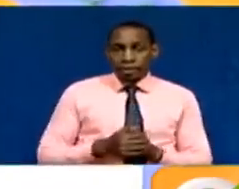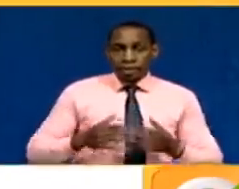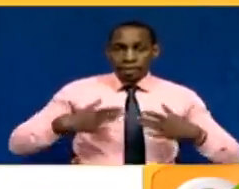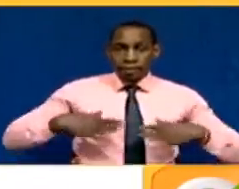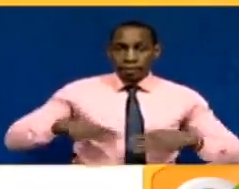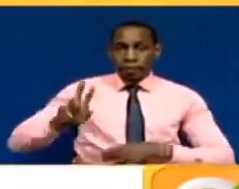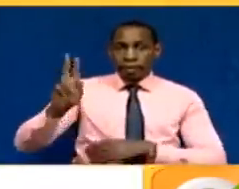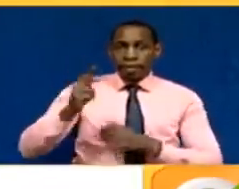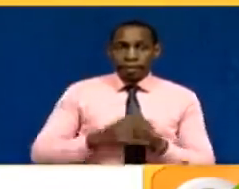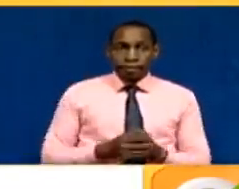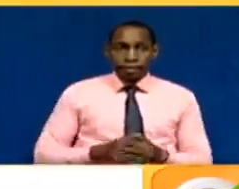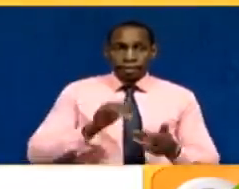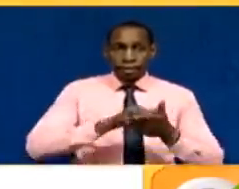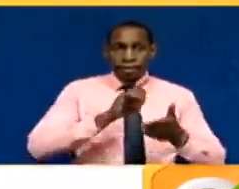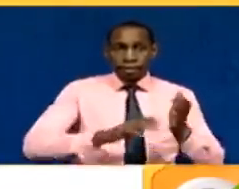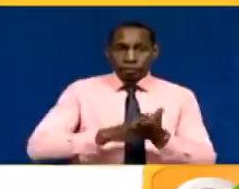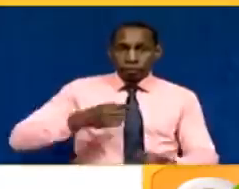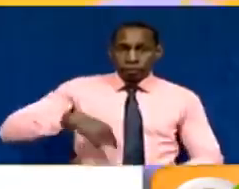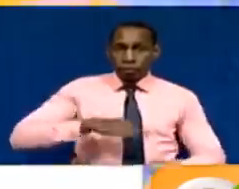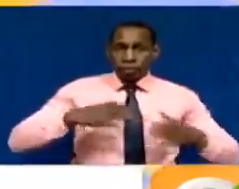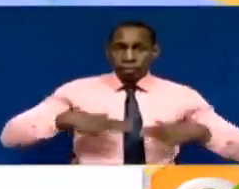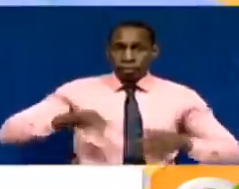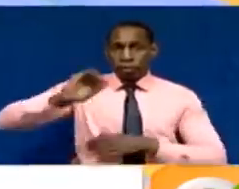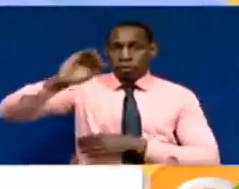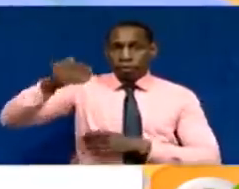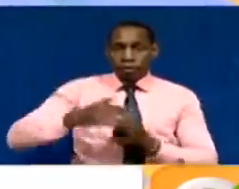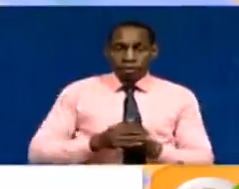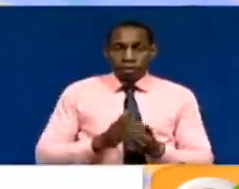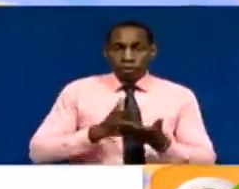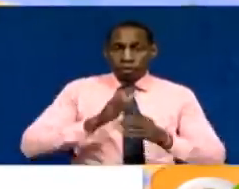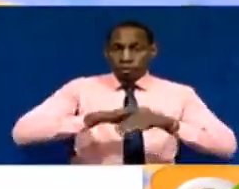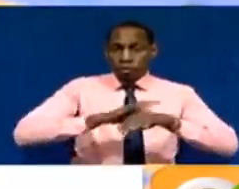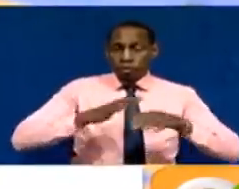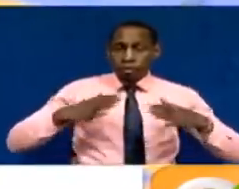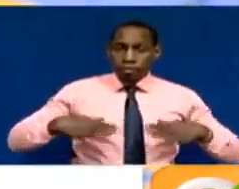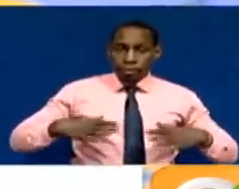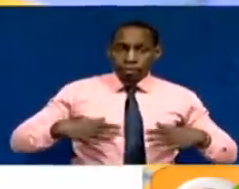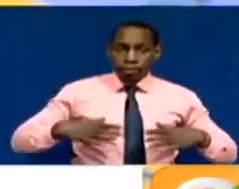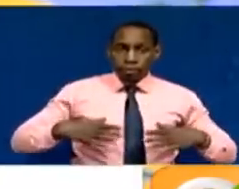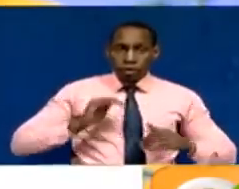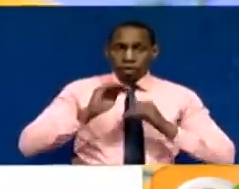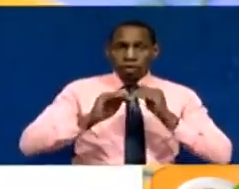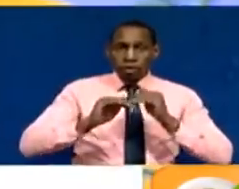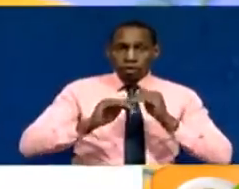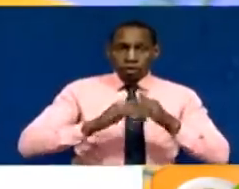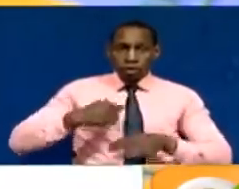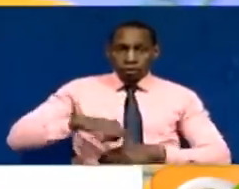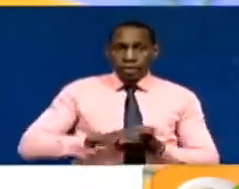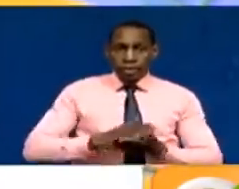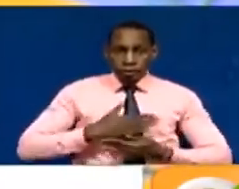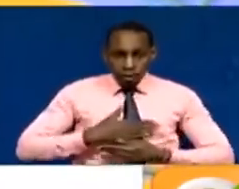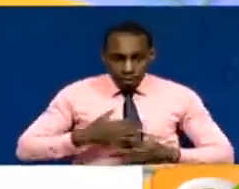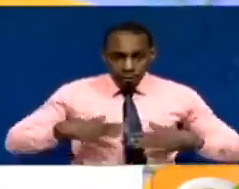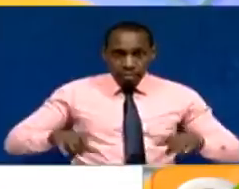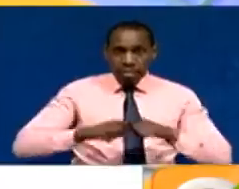the people of Kenya that we, the people of the mountain, are decent people. We are honorable people.